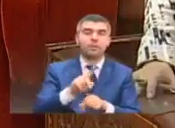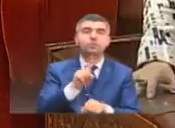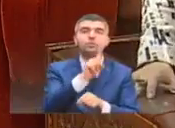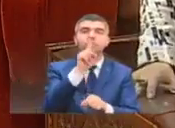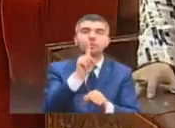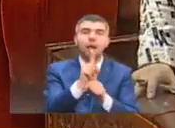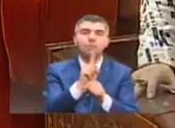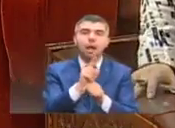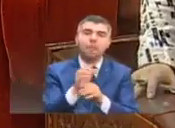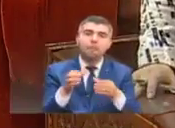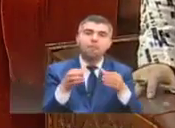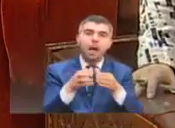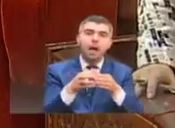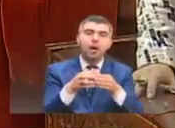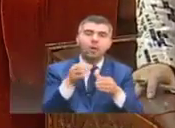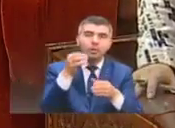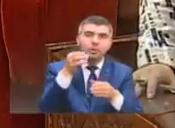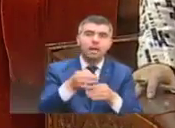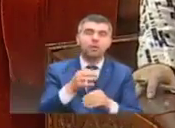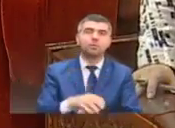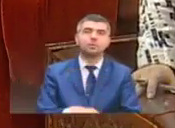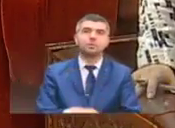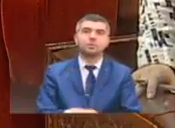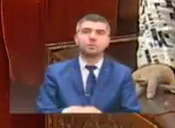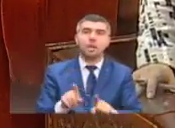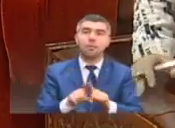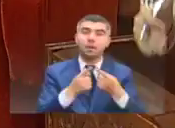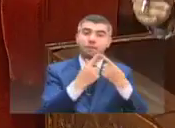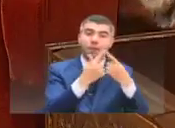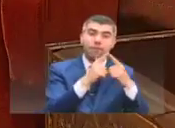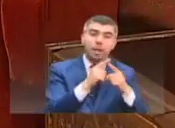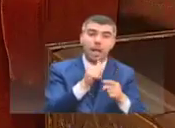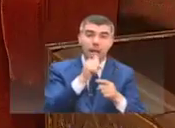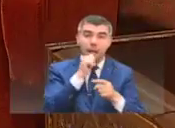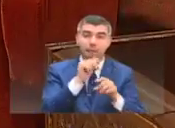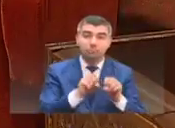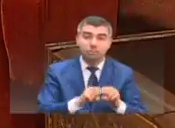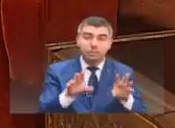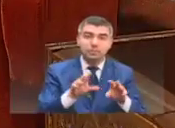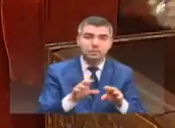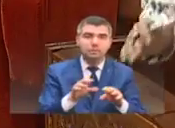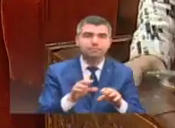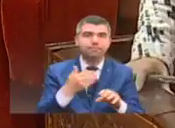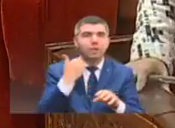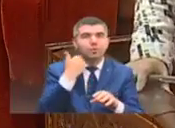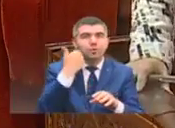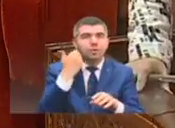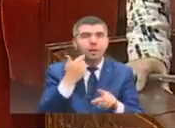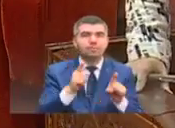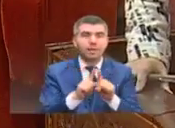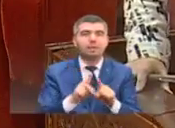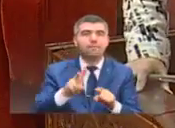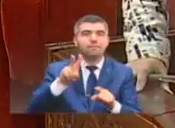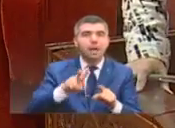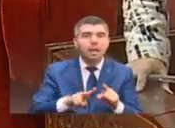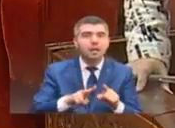والاقاليم المجاوره لاكبر معلمه مائيه على الصعيد الوطني لا زالت تعاني من نقص في التزويد بالماء الصالح للشرب وما كتستفدش من حقها في الوصول